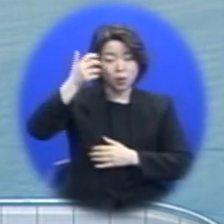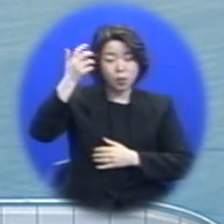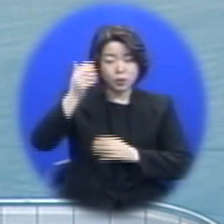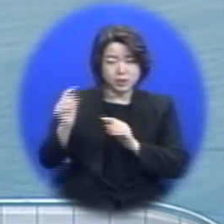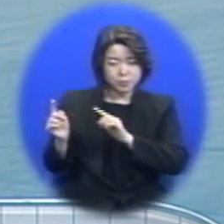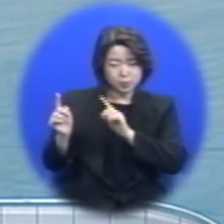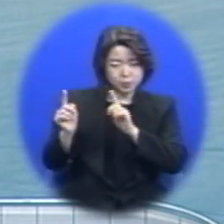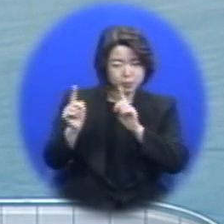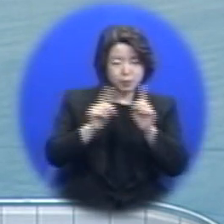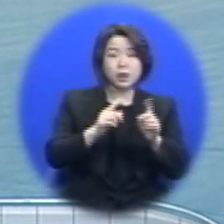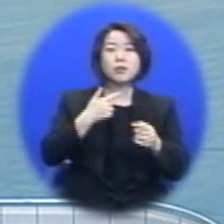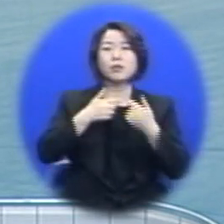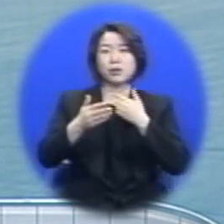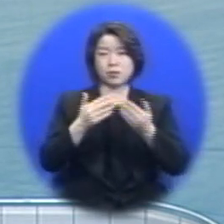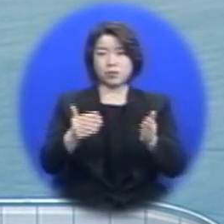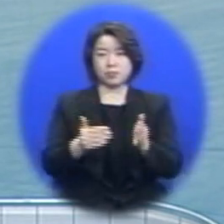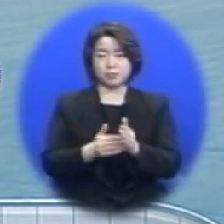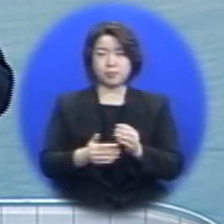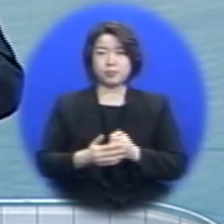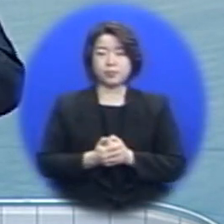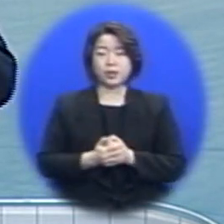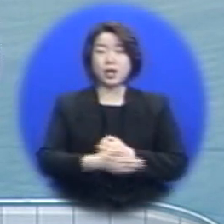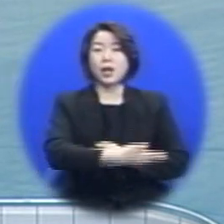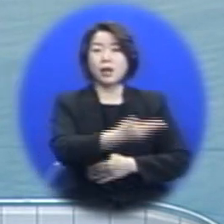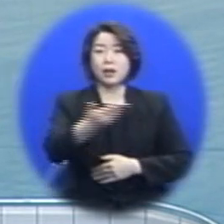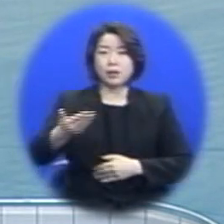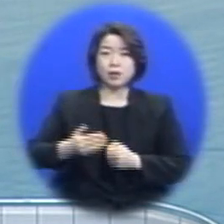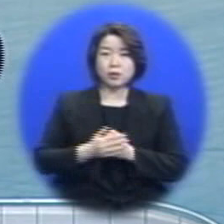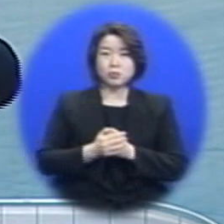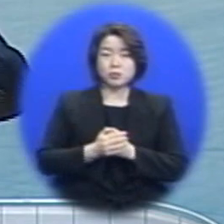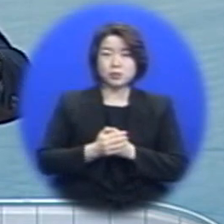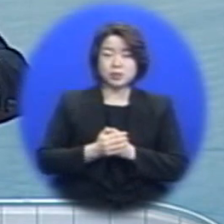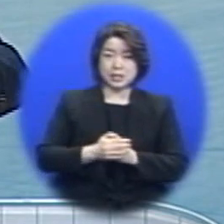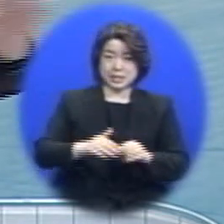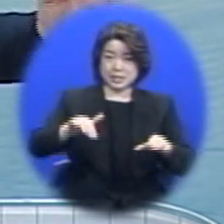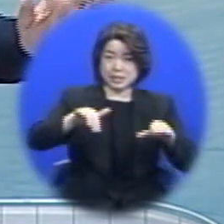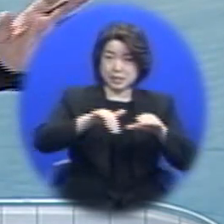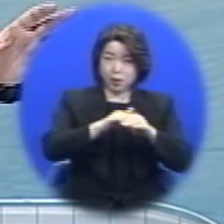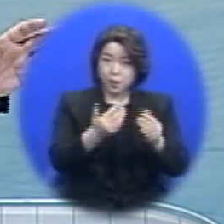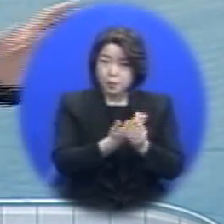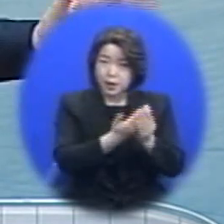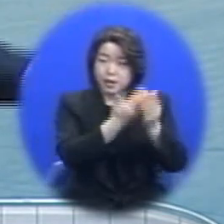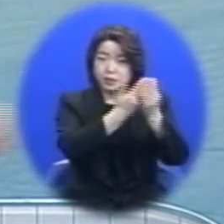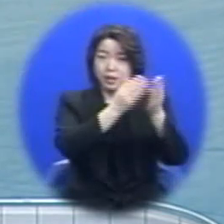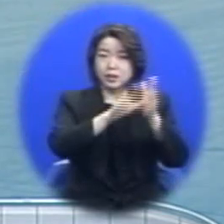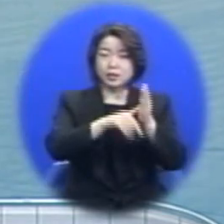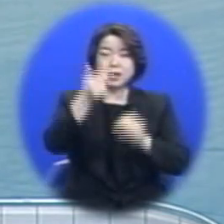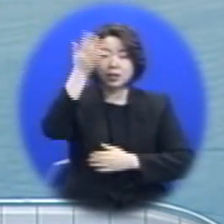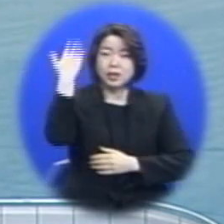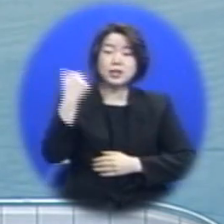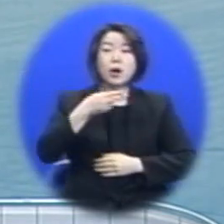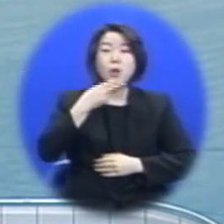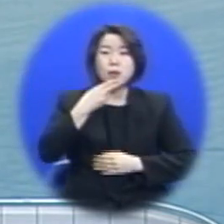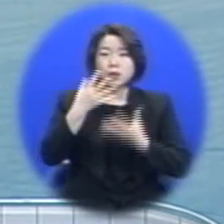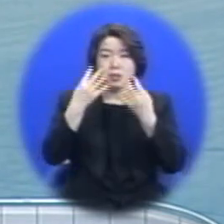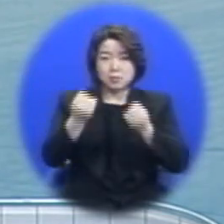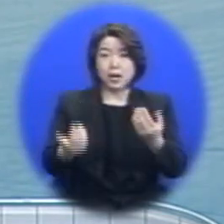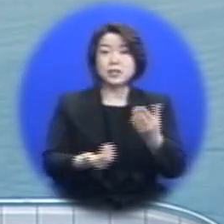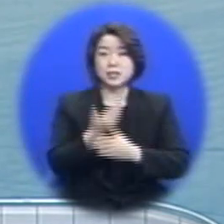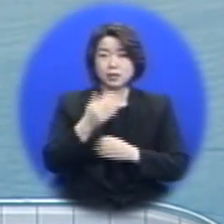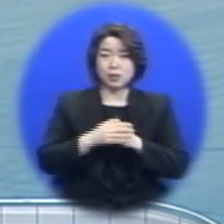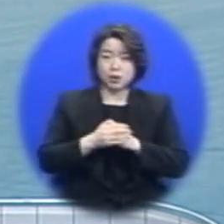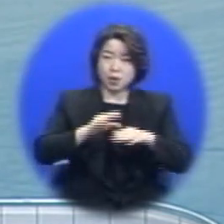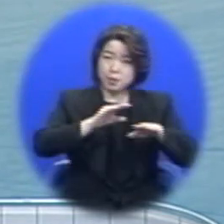경험하게 됩니다. 여러분, 인류 문명이 발달하면서 예전에는 없던 것들이 많이 생겼습니다.